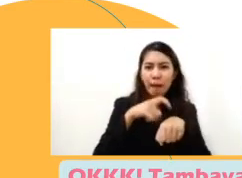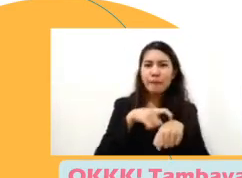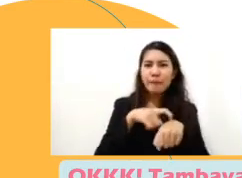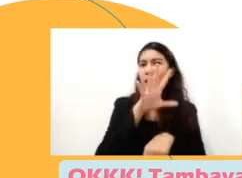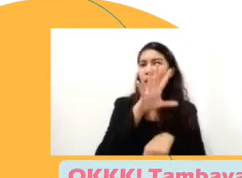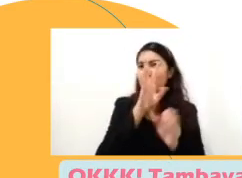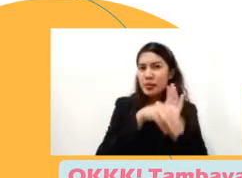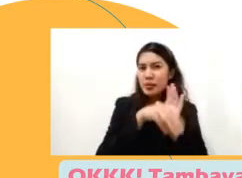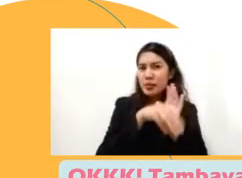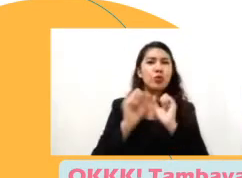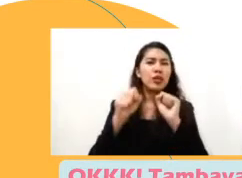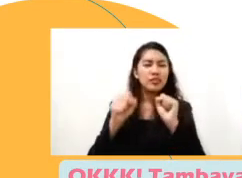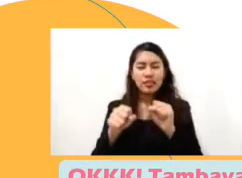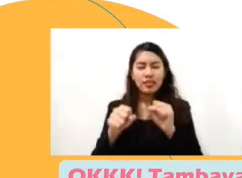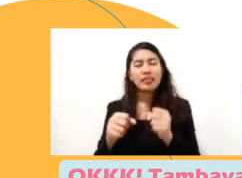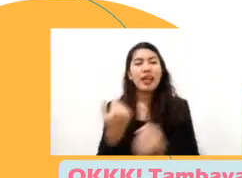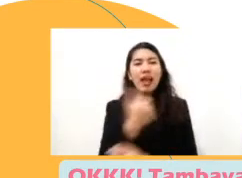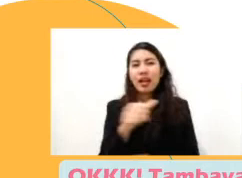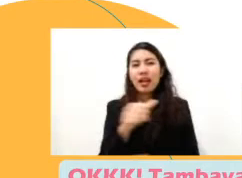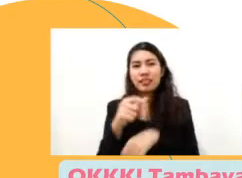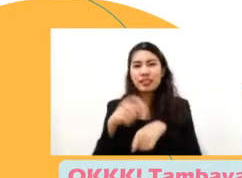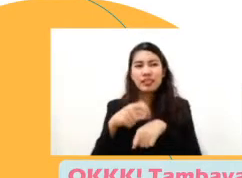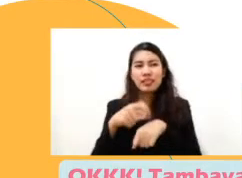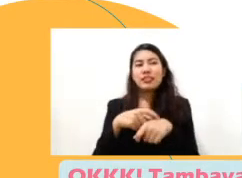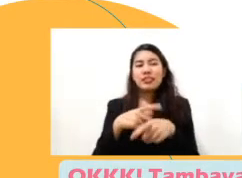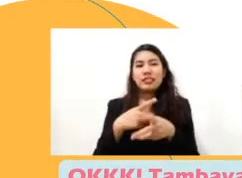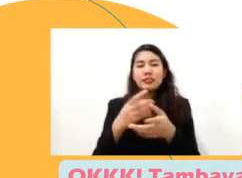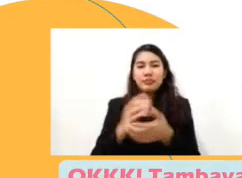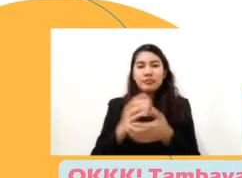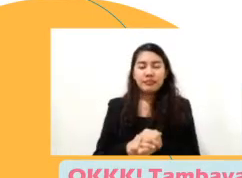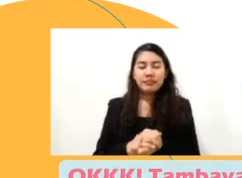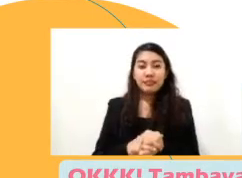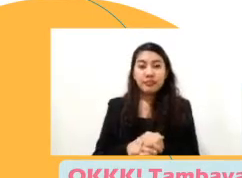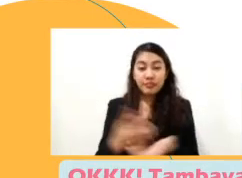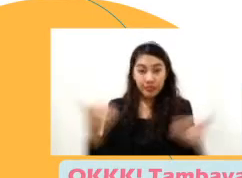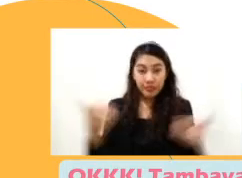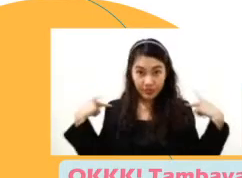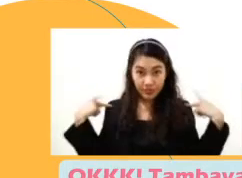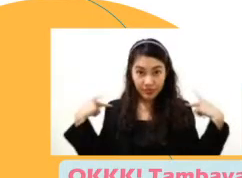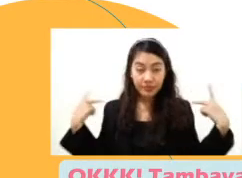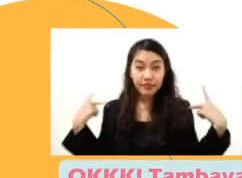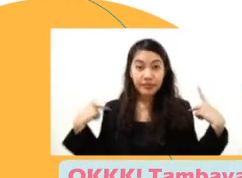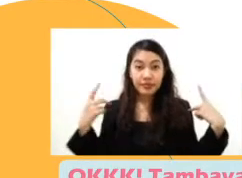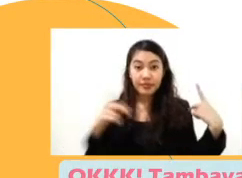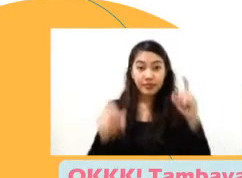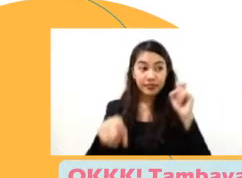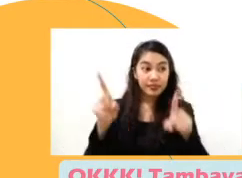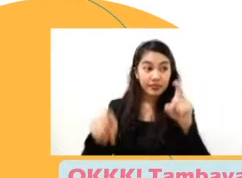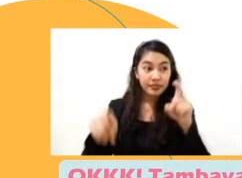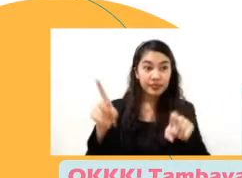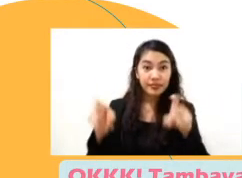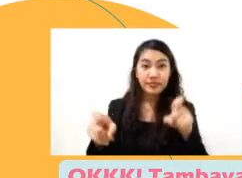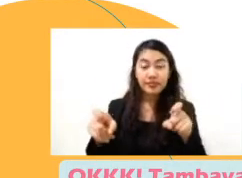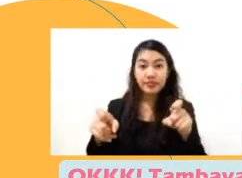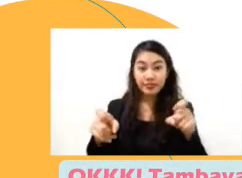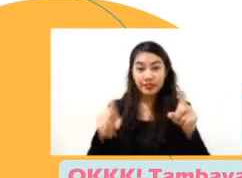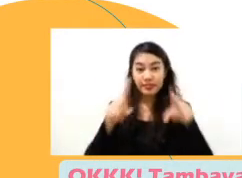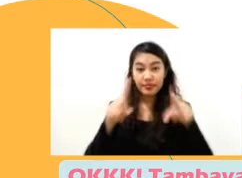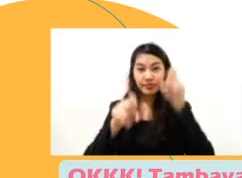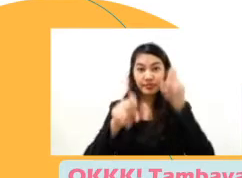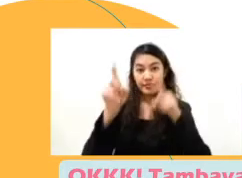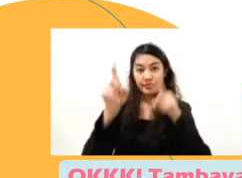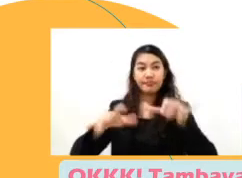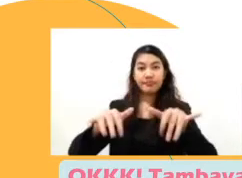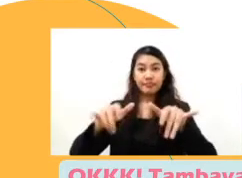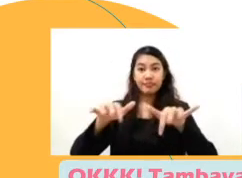Go yan! Ayun lang, may mga tanong ba kayo? Noted po, salamat. May mga tanong ba kayo? Type nyo lang para masagot namin. I